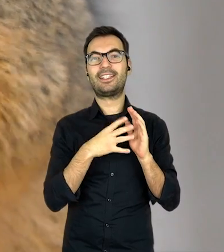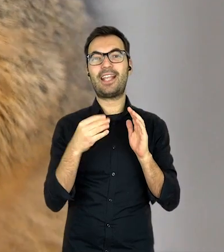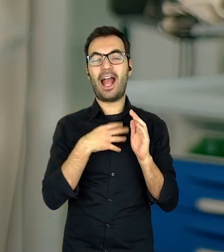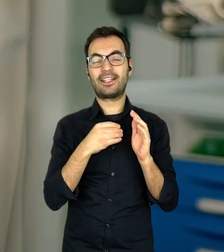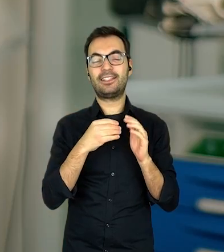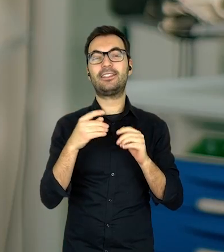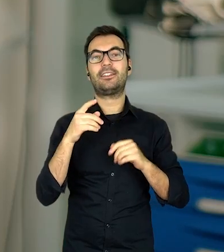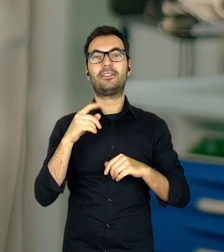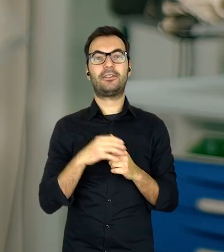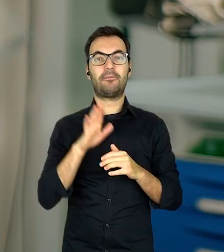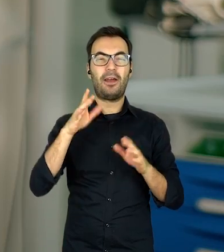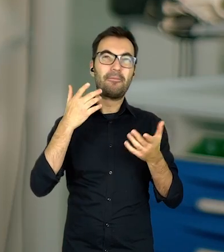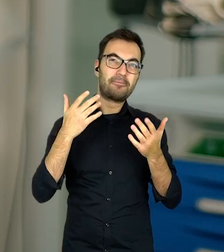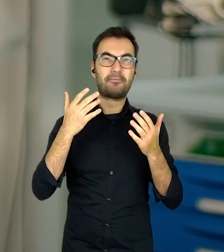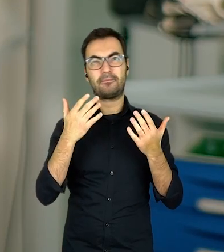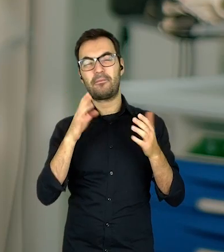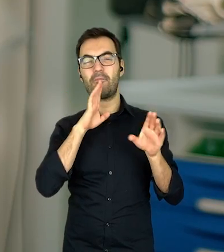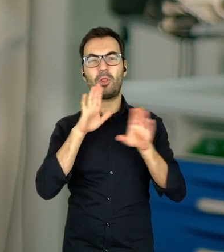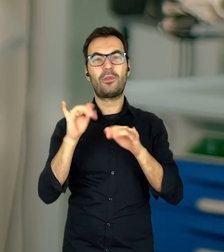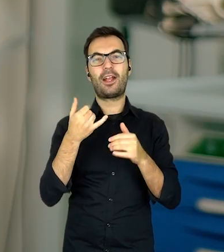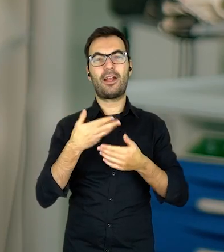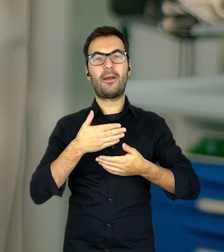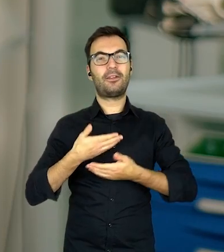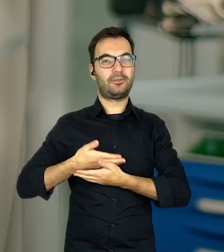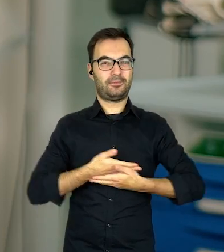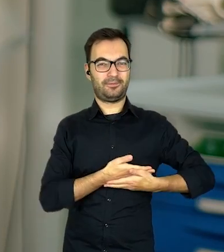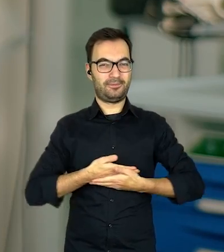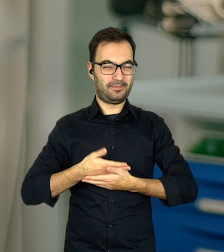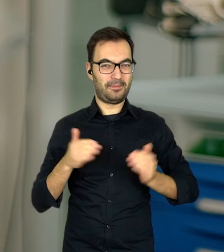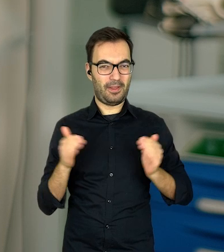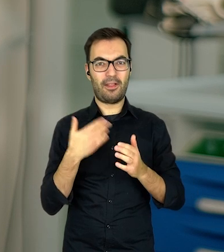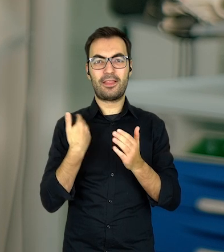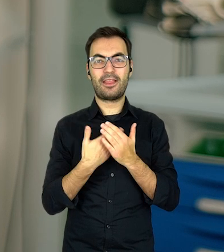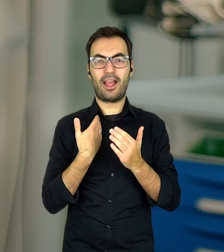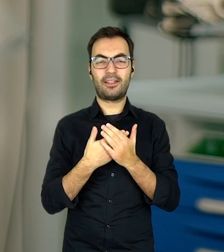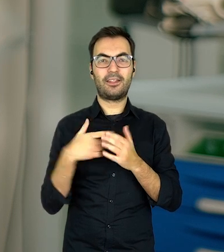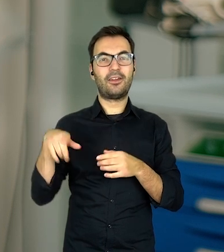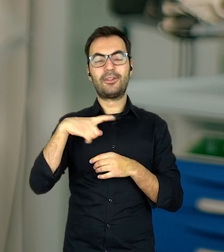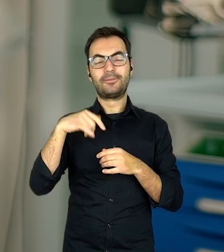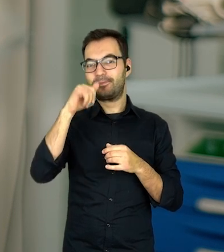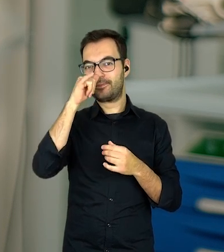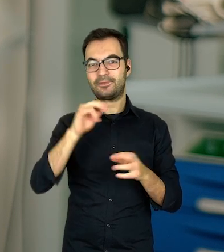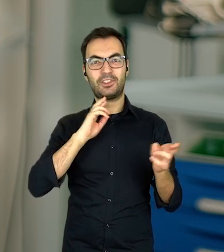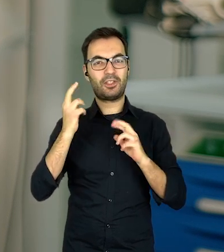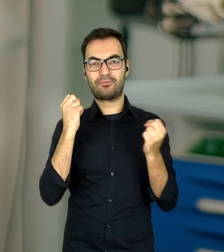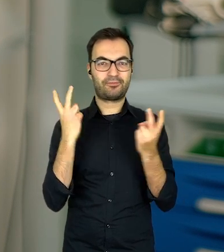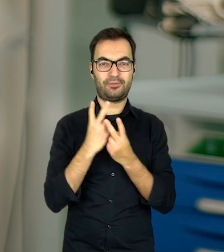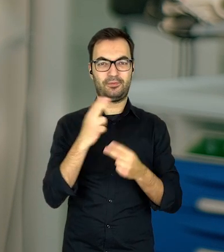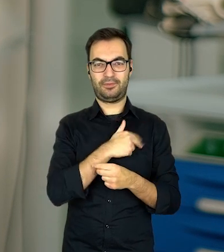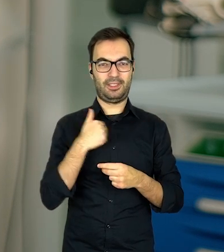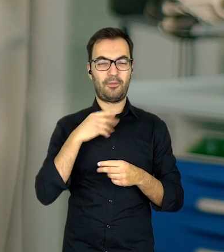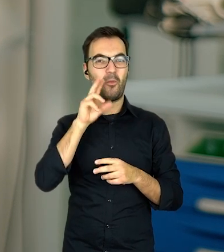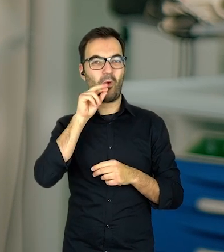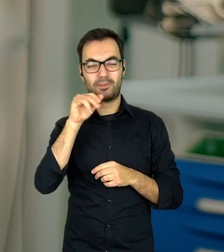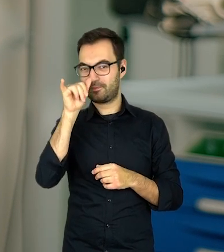ssaki naczelne mają nią mniej więcej w takim miejscu jak ludzkie noworodki i dlatego nie są w stanie wydobyć z siebie